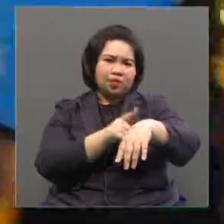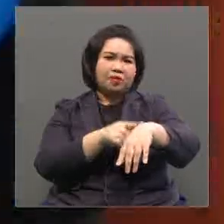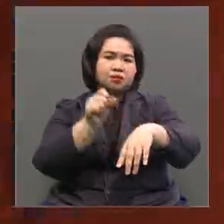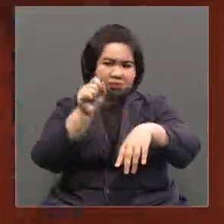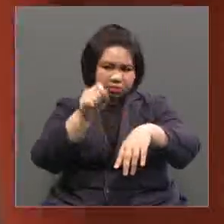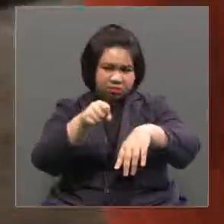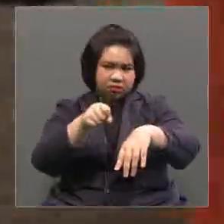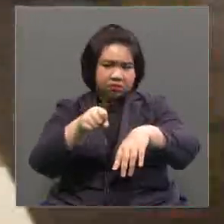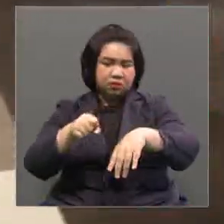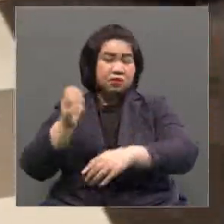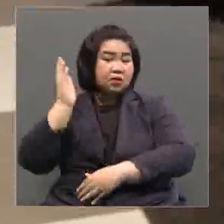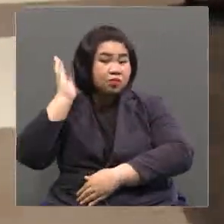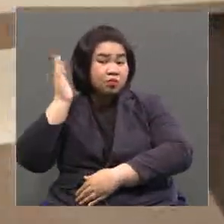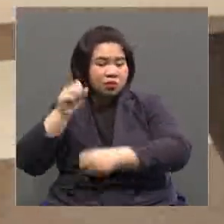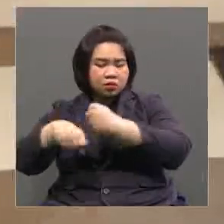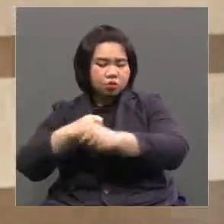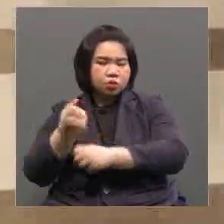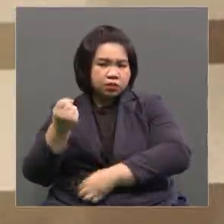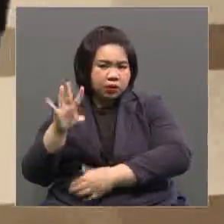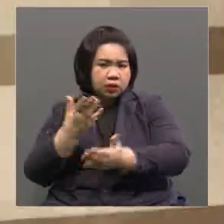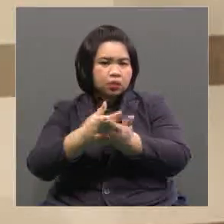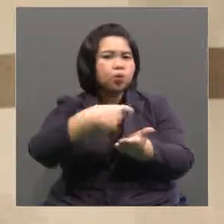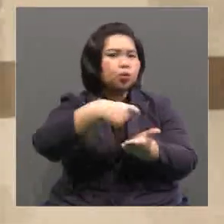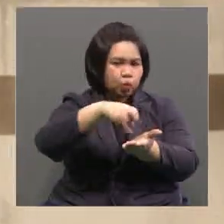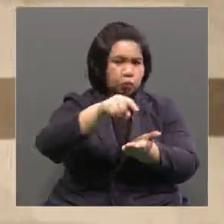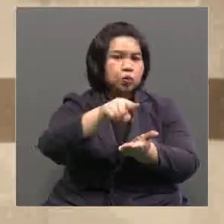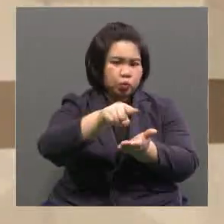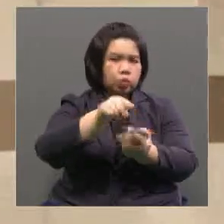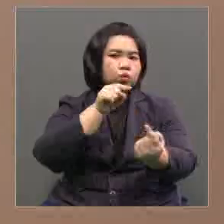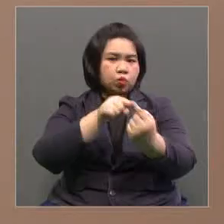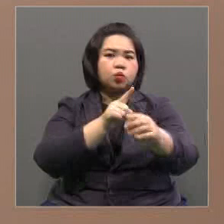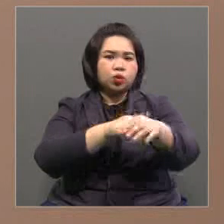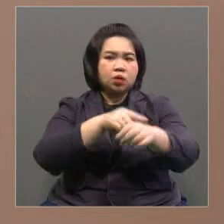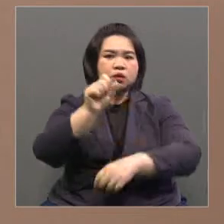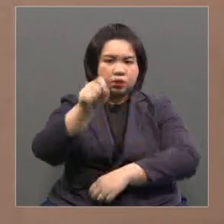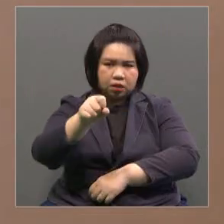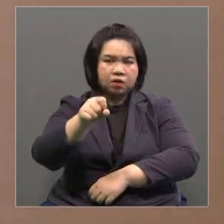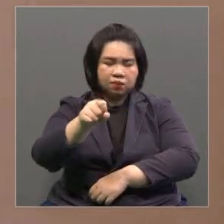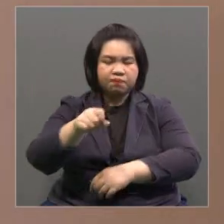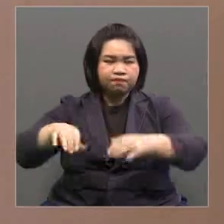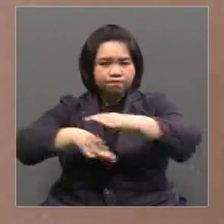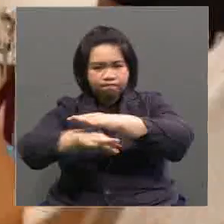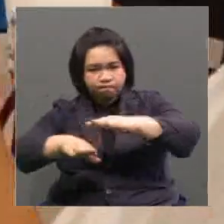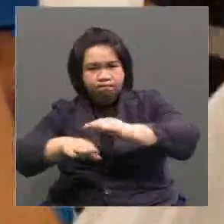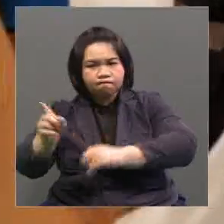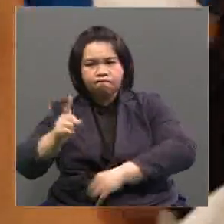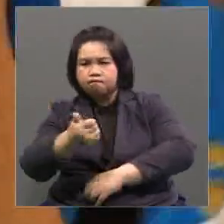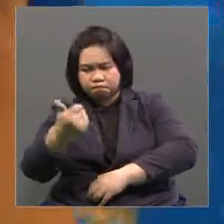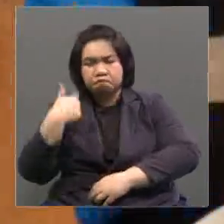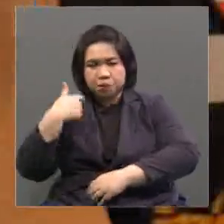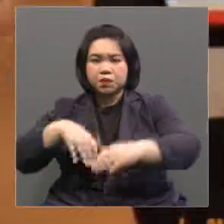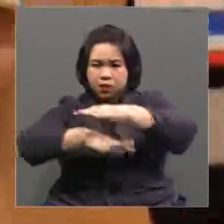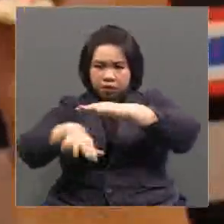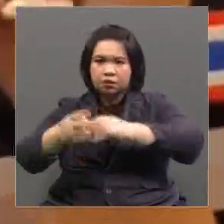ขายอาวุธปืนให้กับเด็กชายอายุ 14ปีไปใช้ในการก่อเหตุรวมไปถึงหลักฐานชิ้นสำคัญอื่นๆ